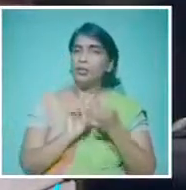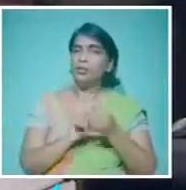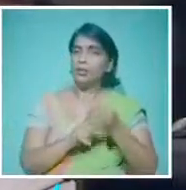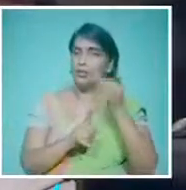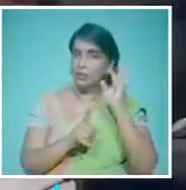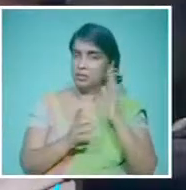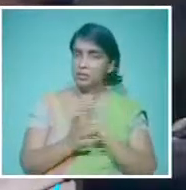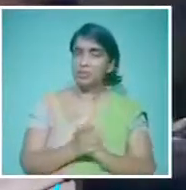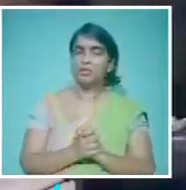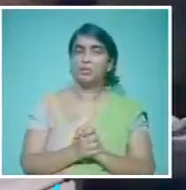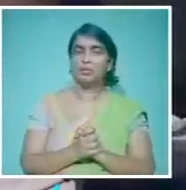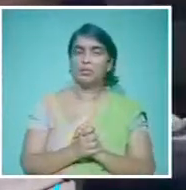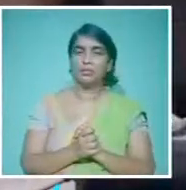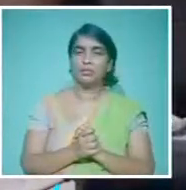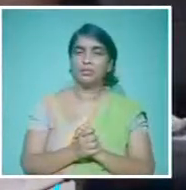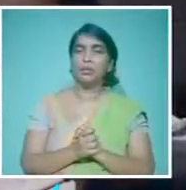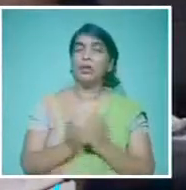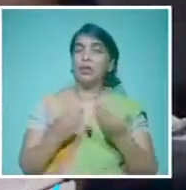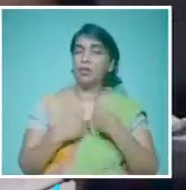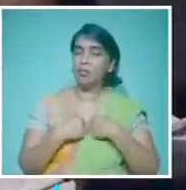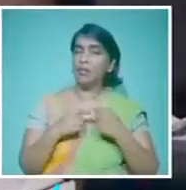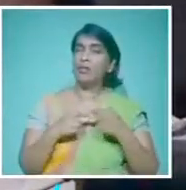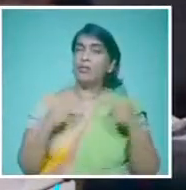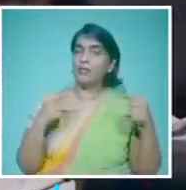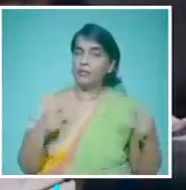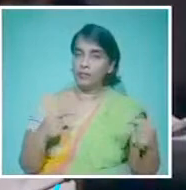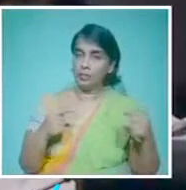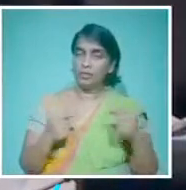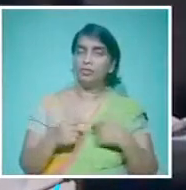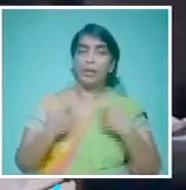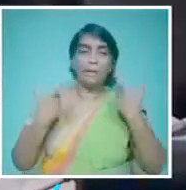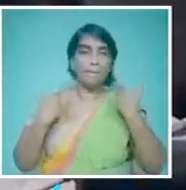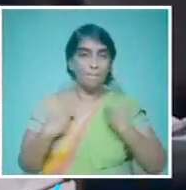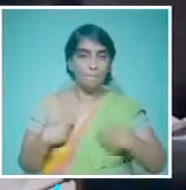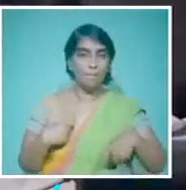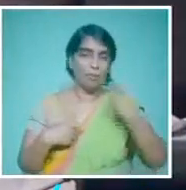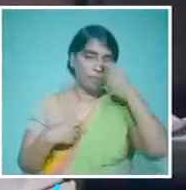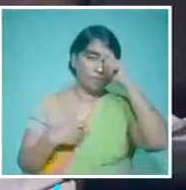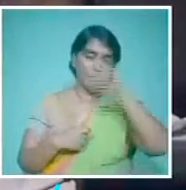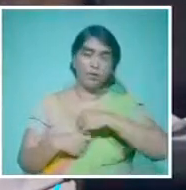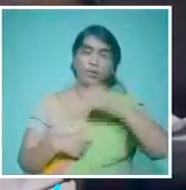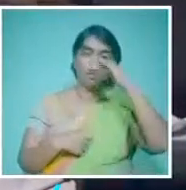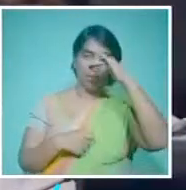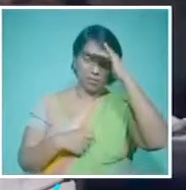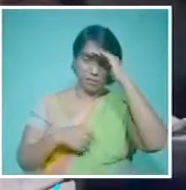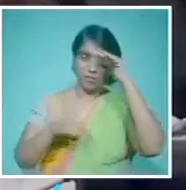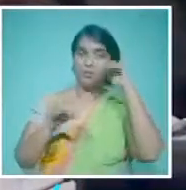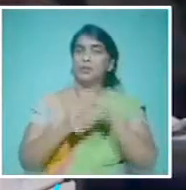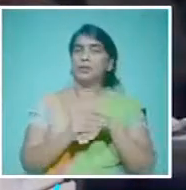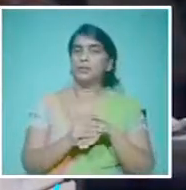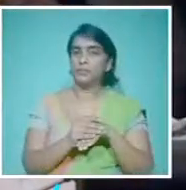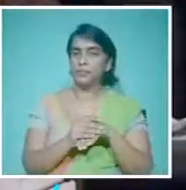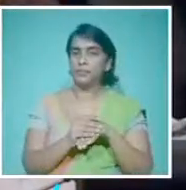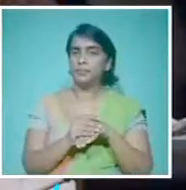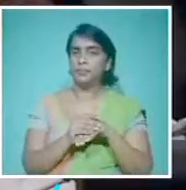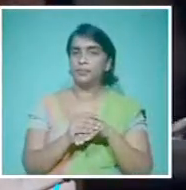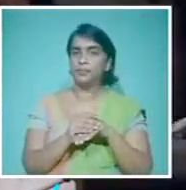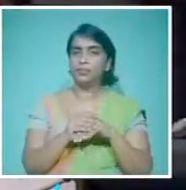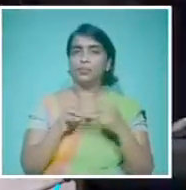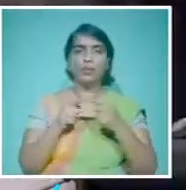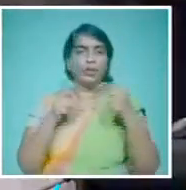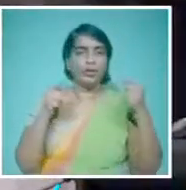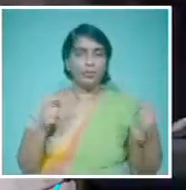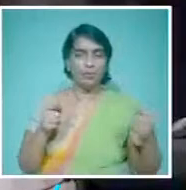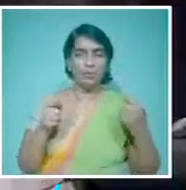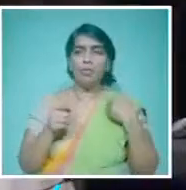සභාපතිතුමනේ අපි විපක්ෂය අපි මහින්ද රාජපක්ෂ මහත්මයාගේ නායකත්වය යටතේ අපි විපක්ෂයේ